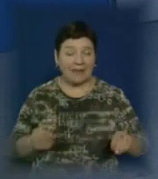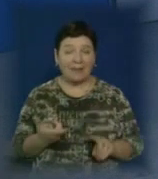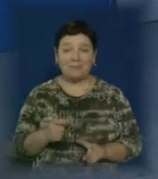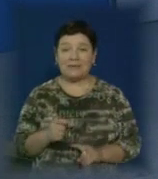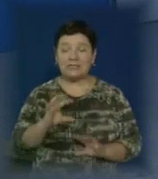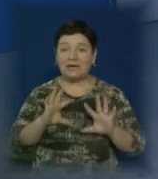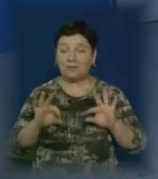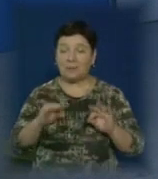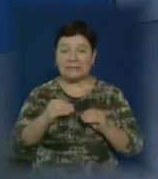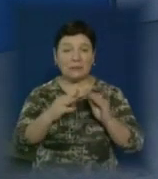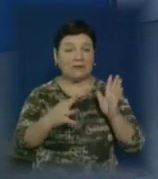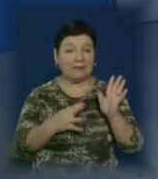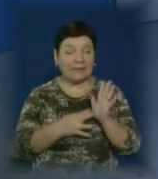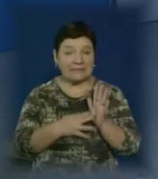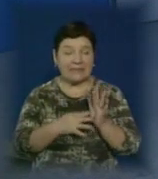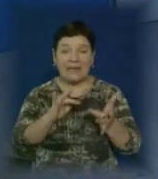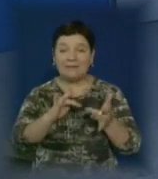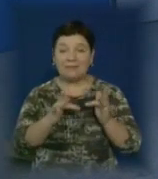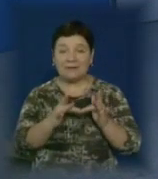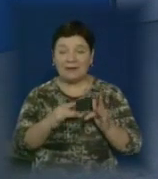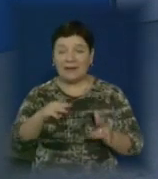інформації у випуску о 19-й та на сайті